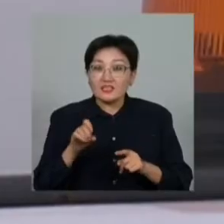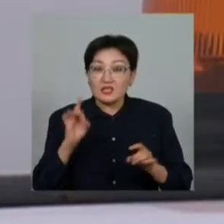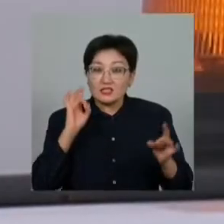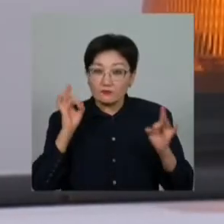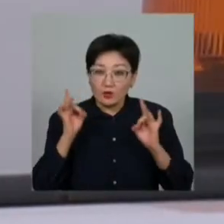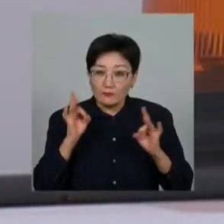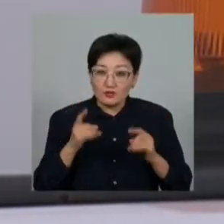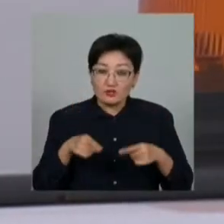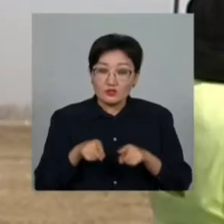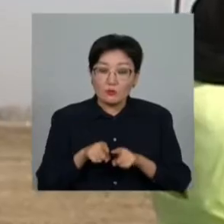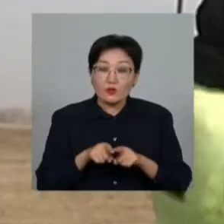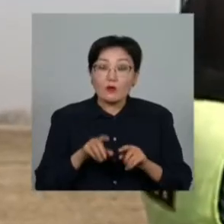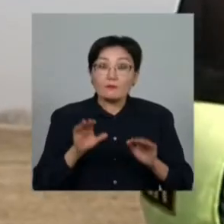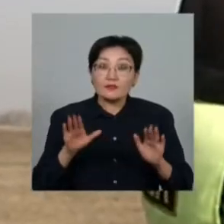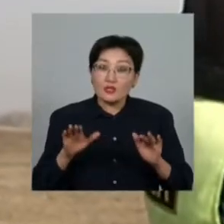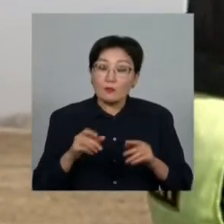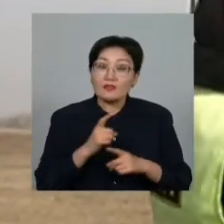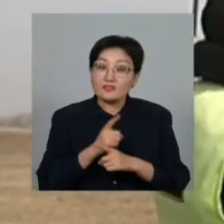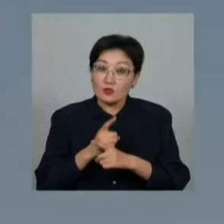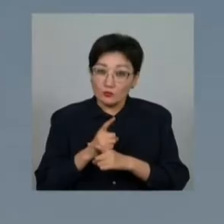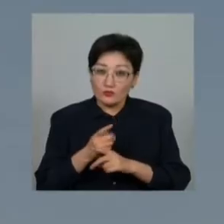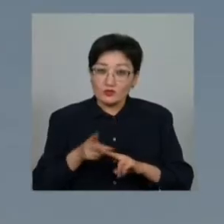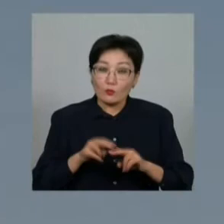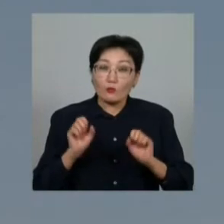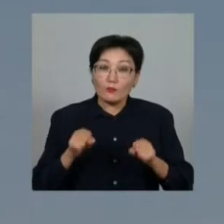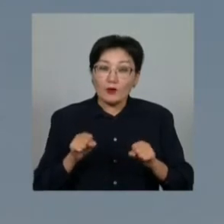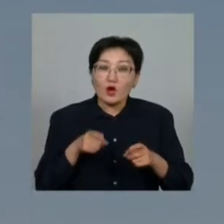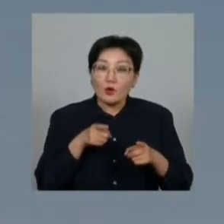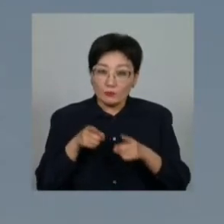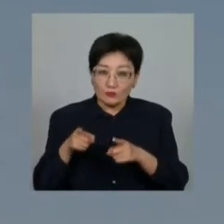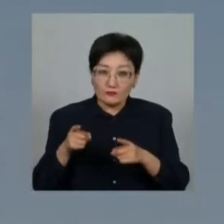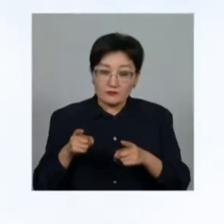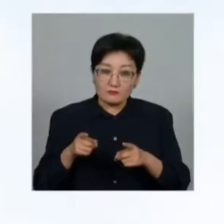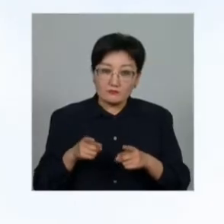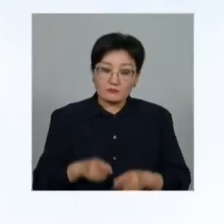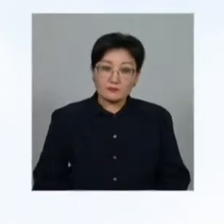пушки отстрел птиц по закону запрещен и поэтому их могут только отпугивать